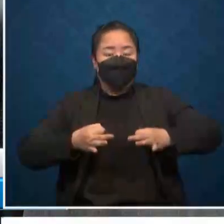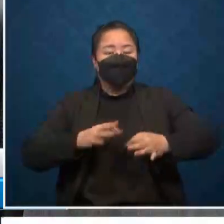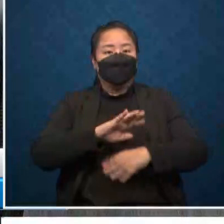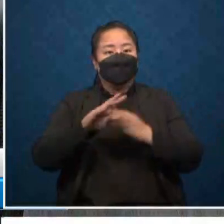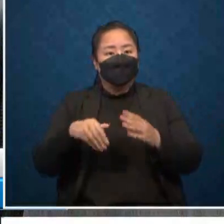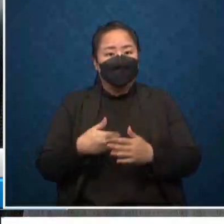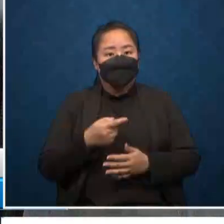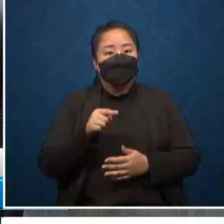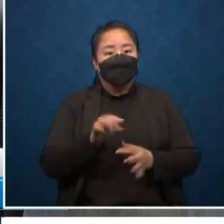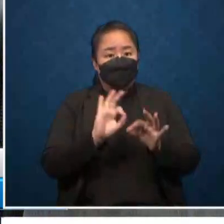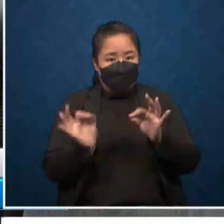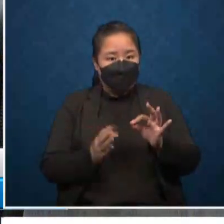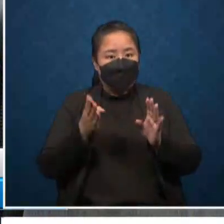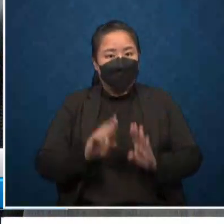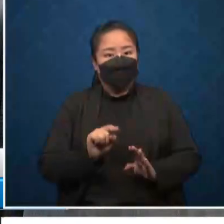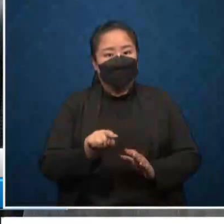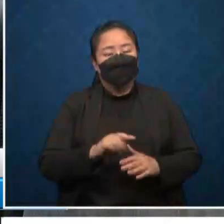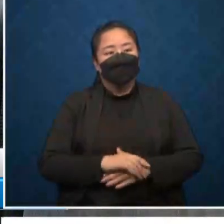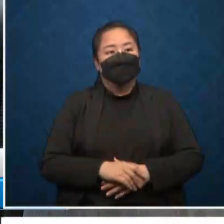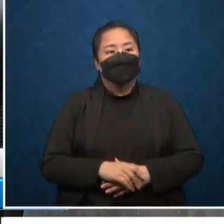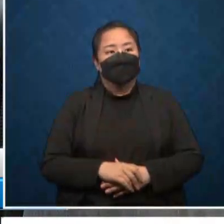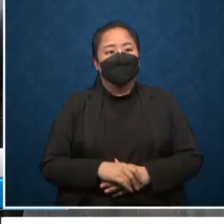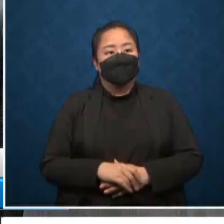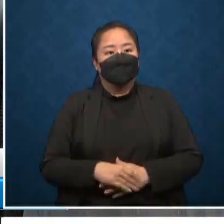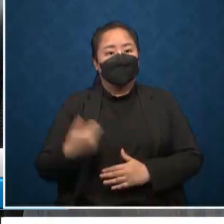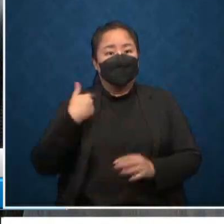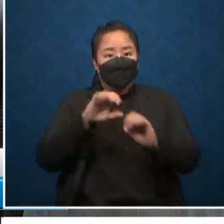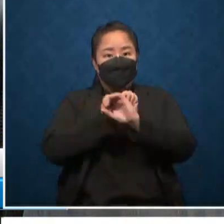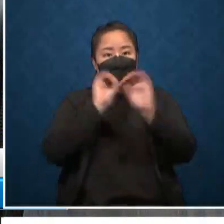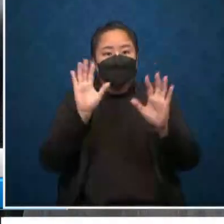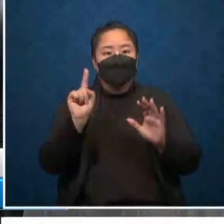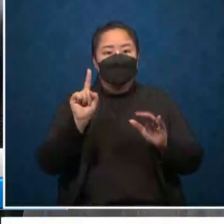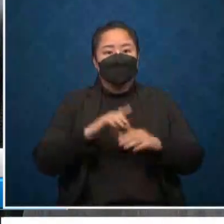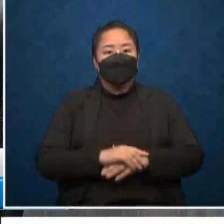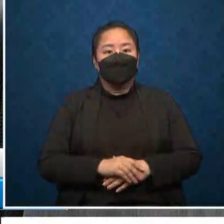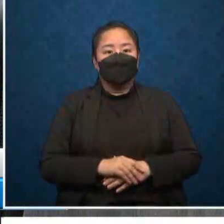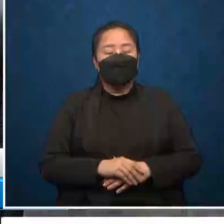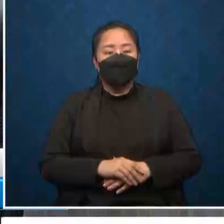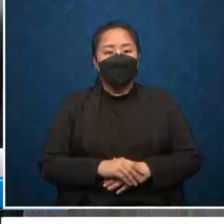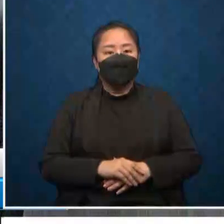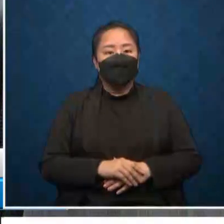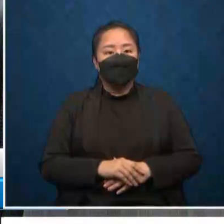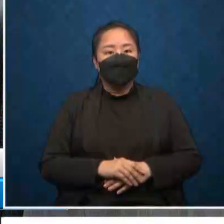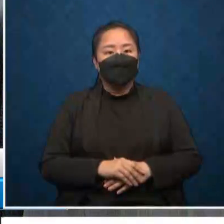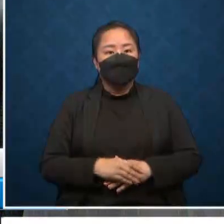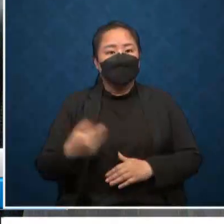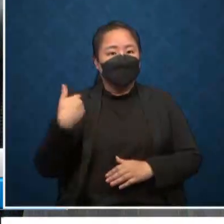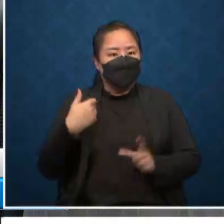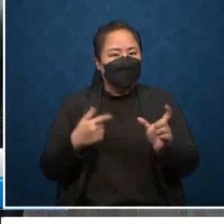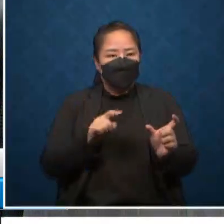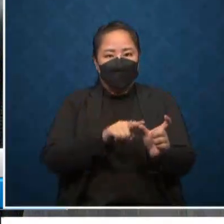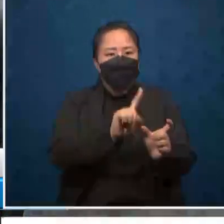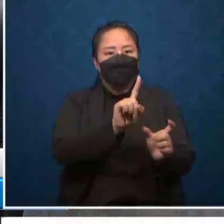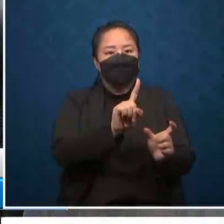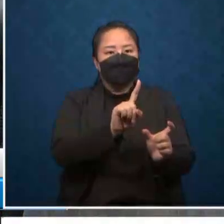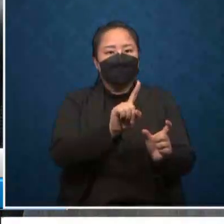การที่เขียนอย่างนี้ไว้การที่เขียนอย่างนี้ไว้จึงทำให้เห็นชัดจึงทำให้เห็นชัดว่าแม้มีวักเดียว